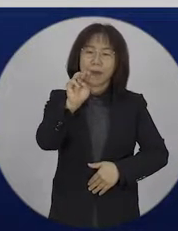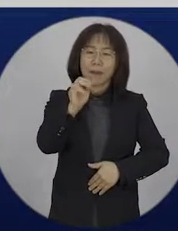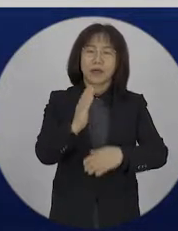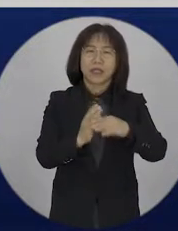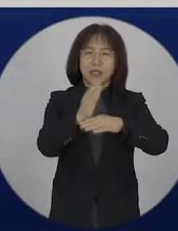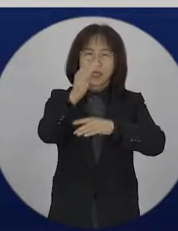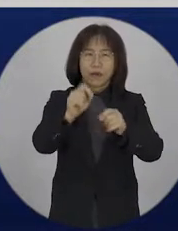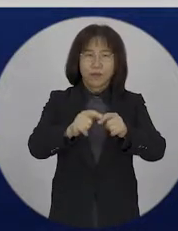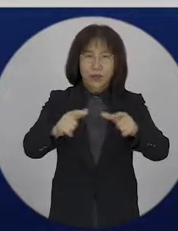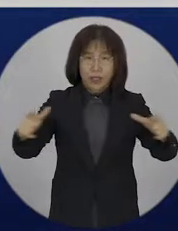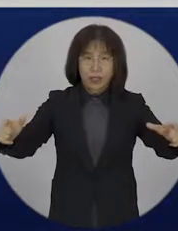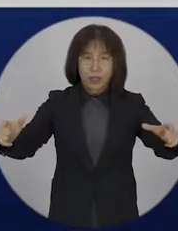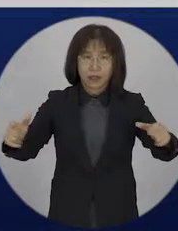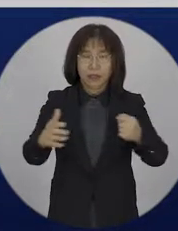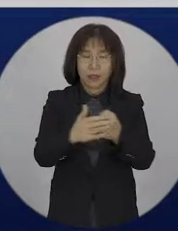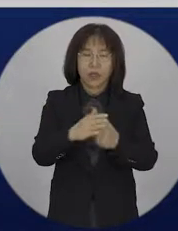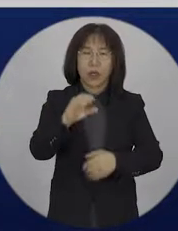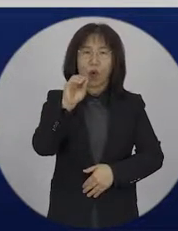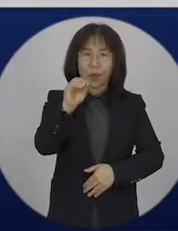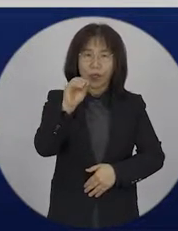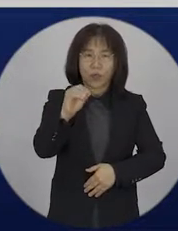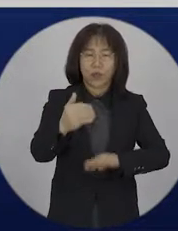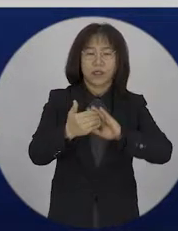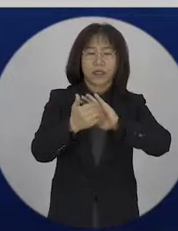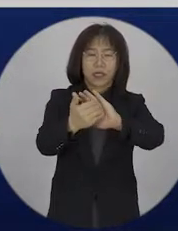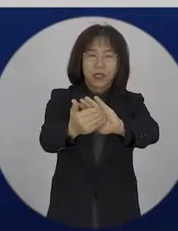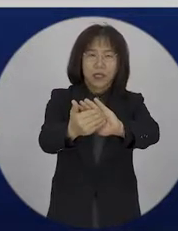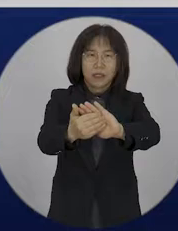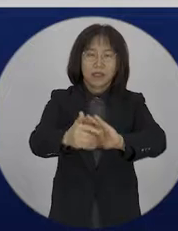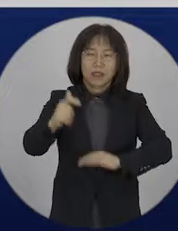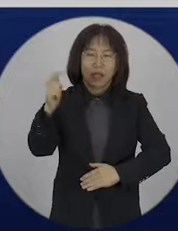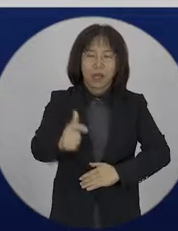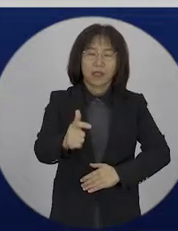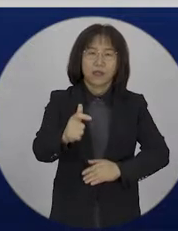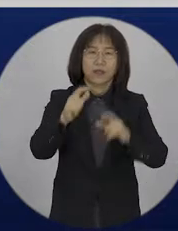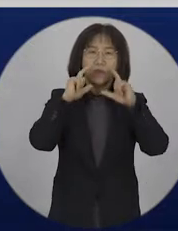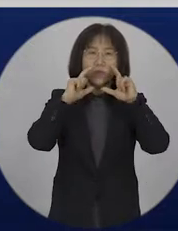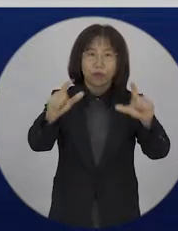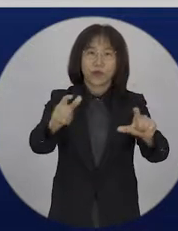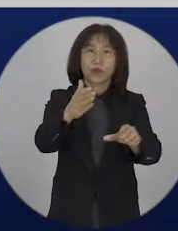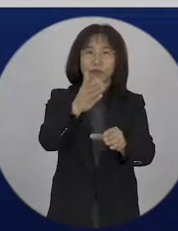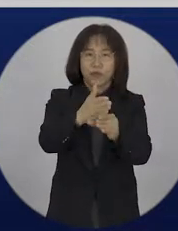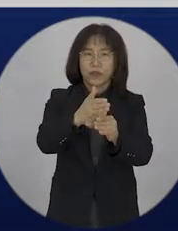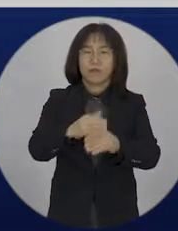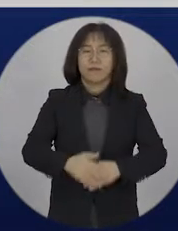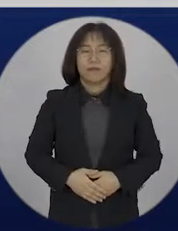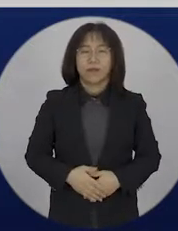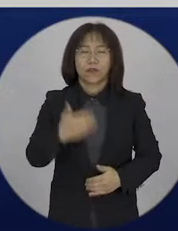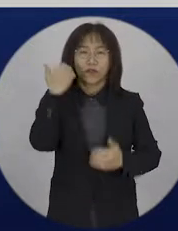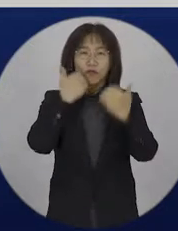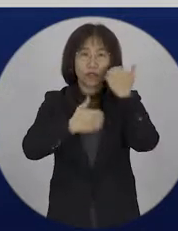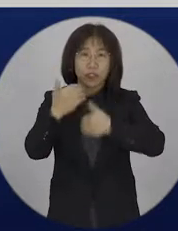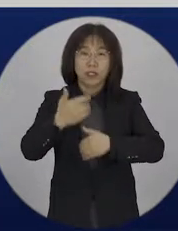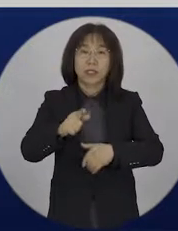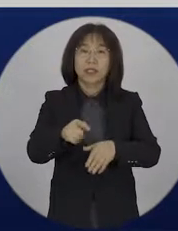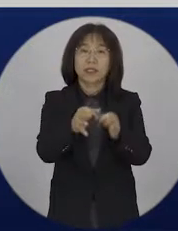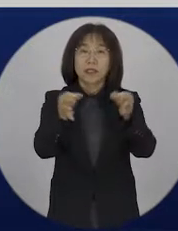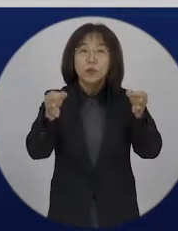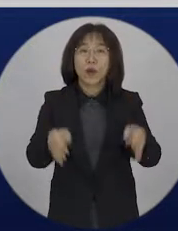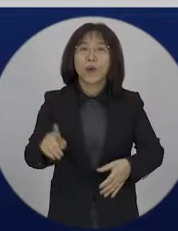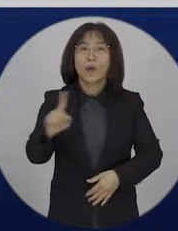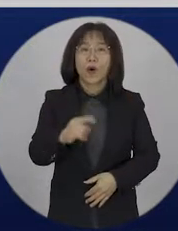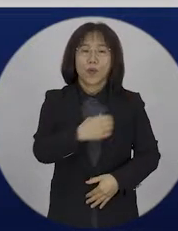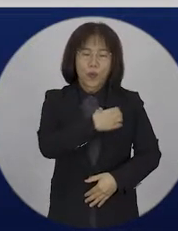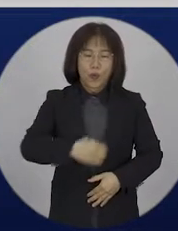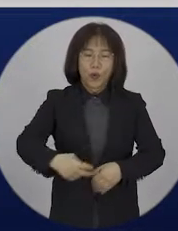확진자가 발생하며 방역 당국에서도 오미크론 대응 체계 전환을 강조하고 있는데요. 그동안은 누구나 보건소와